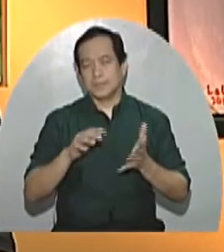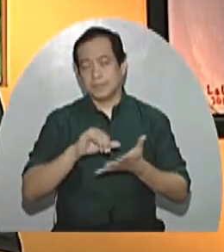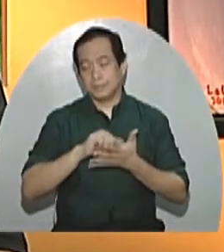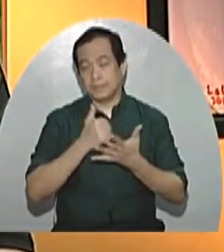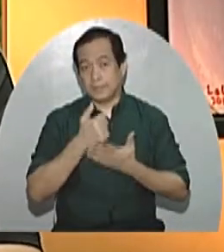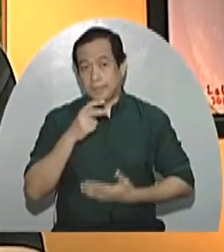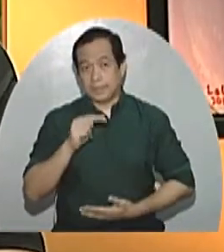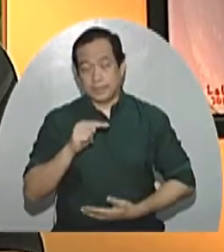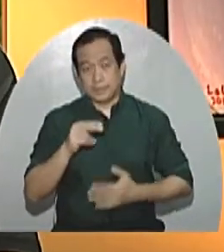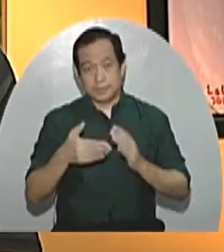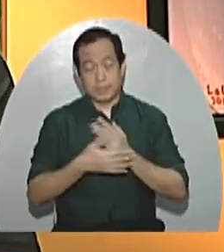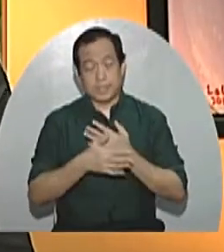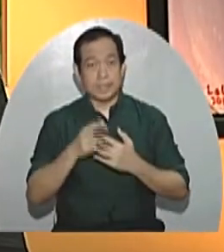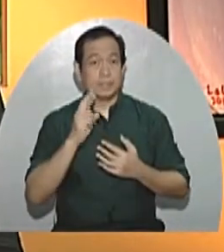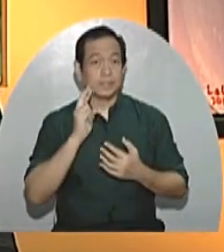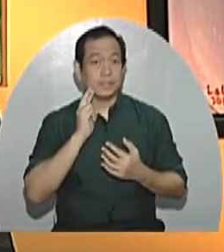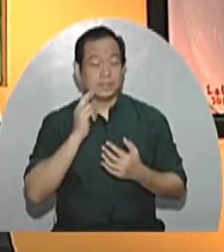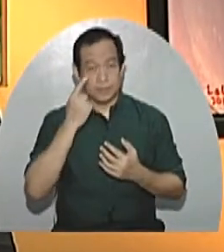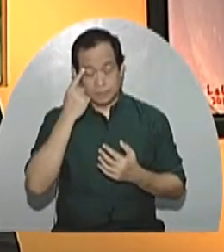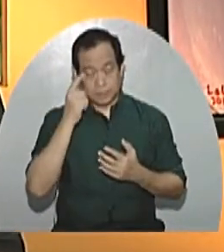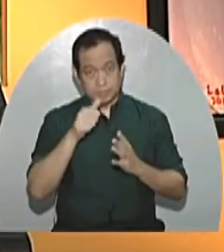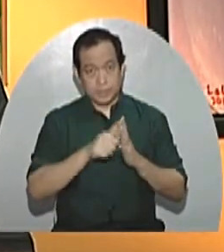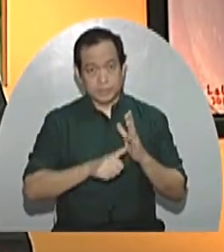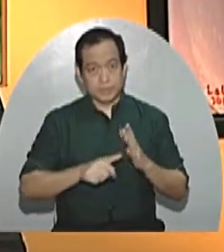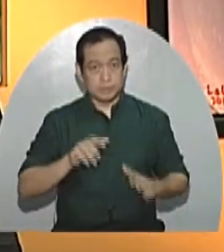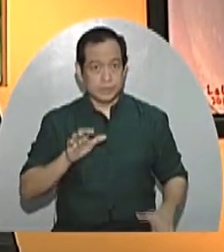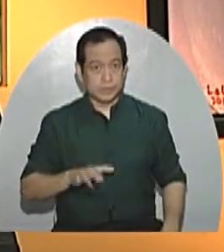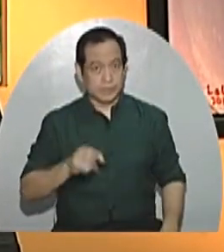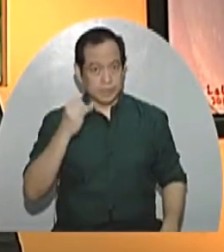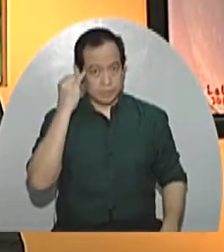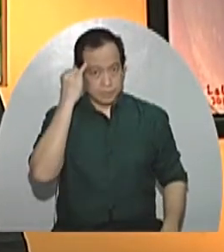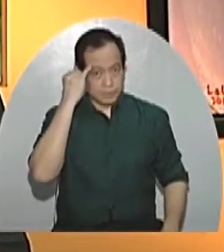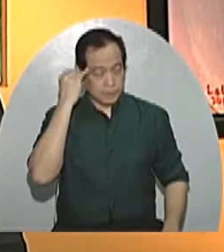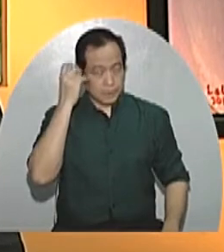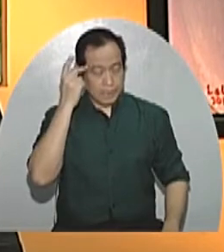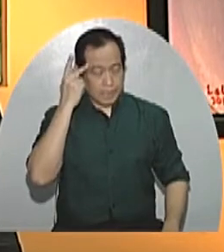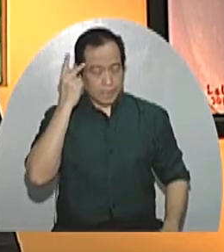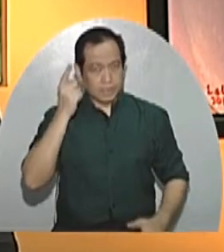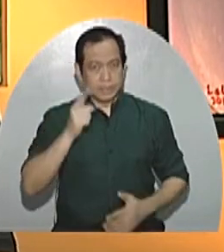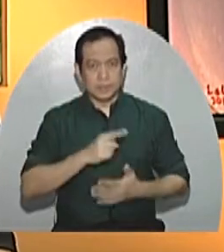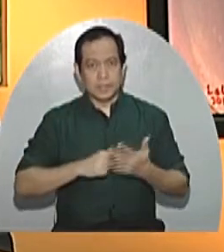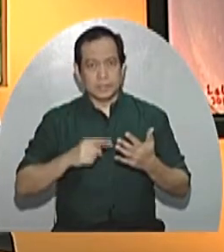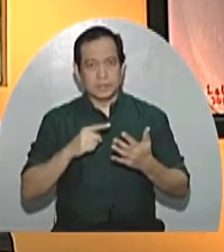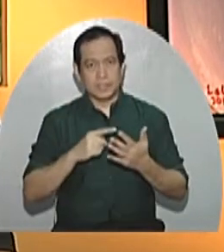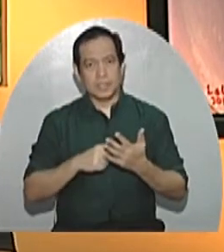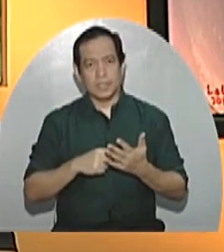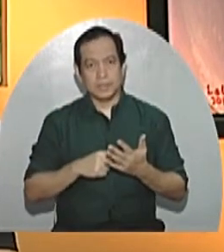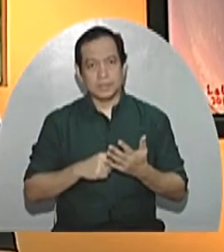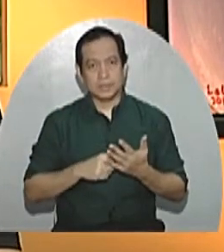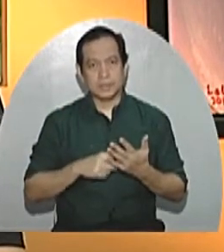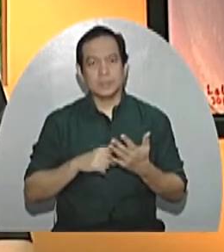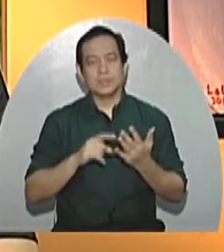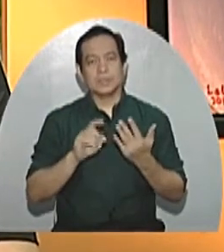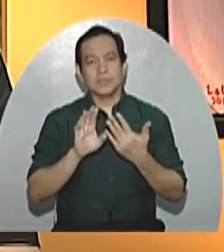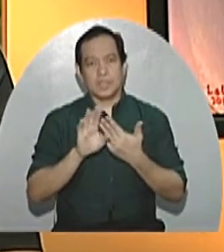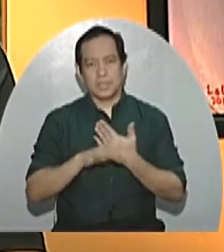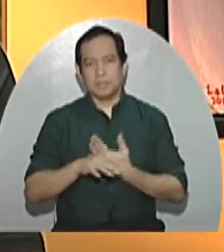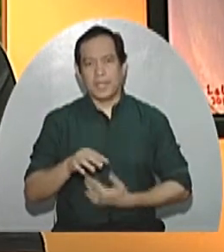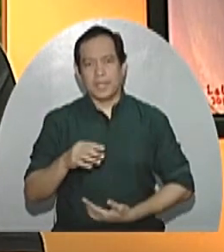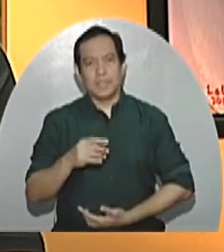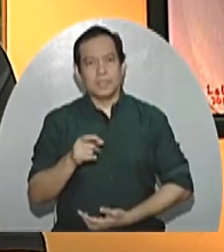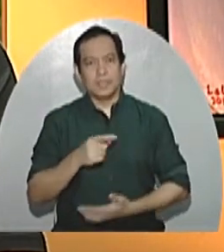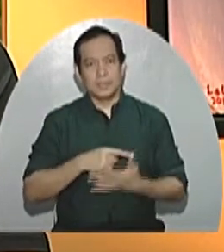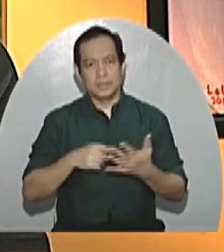Malaking halaga pa ang kinakailangan ni Rodelyn para sa operasyon ng kanyang anak na si John Kenneth. Ito ay para maibalik sa